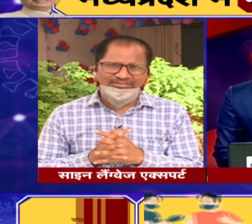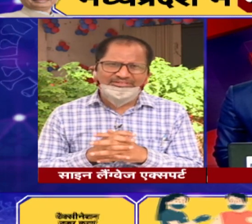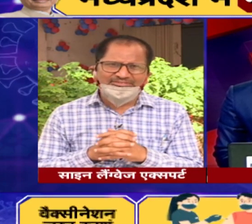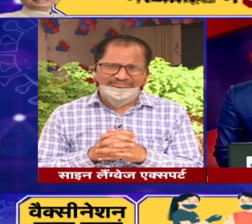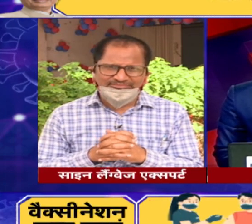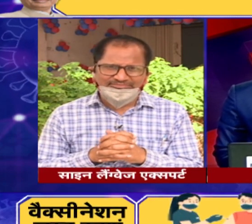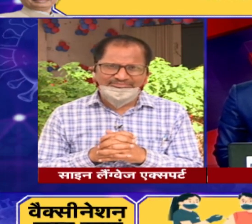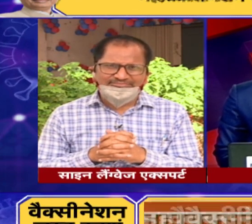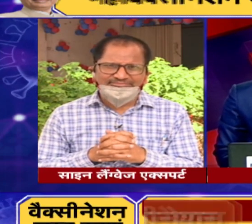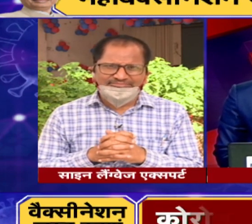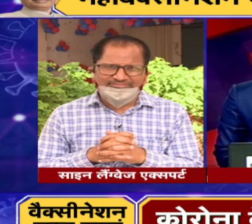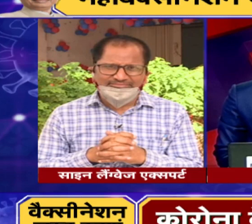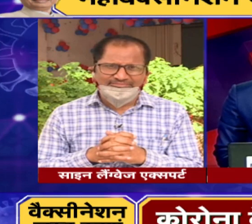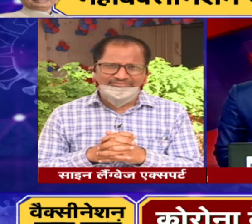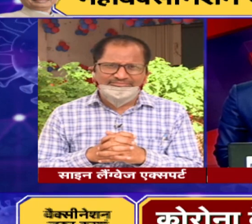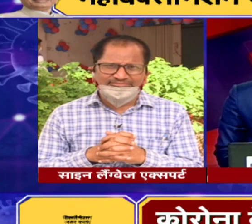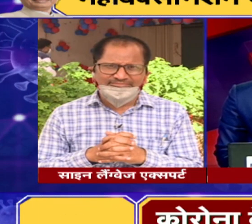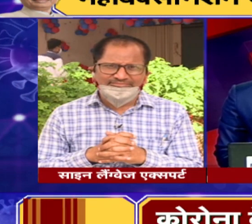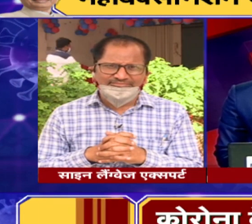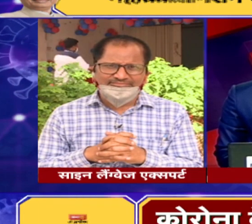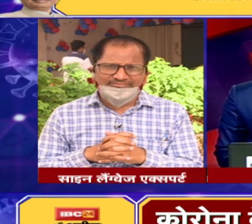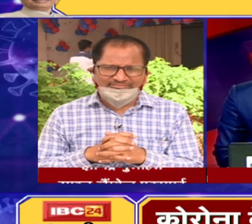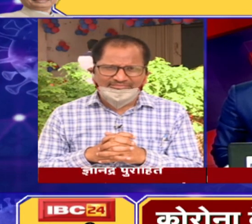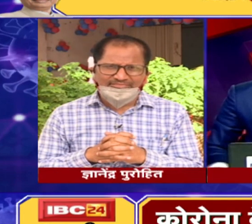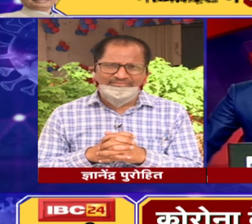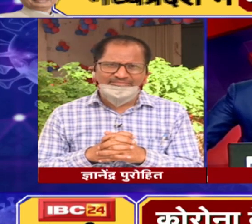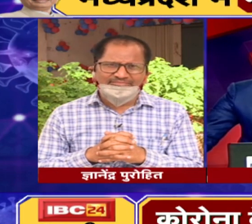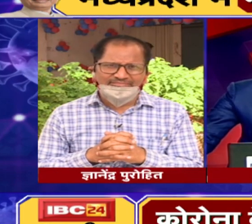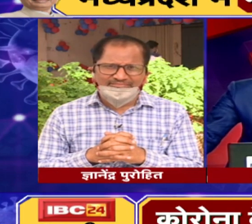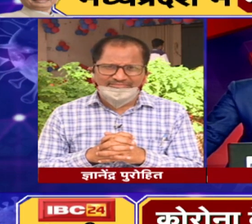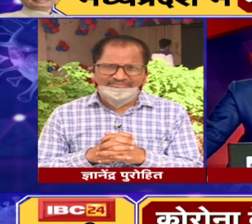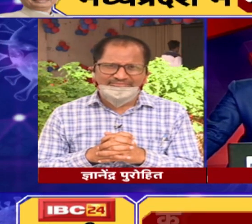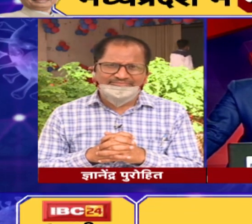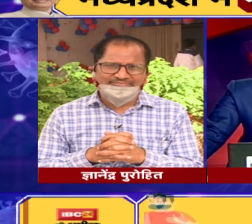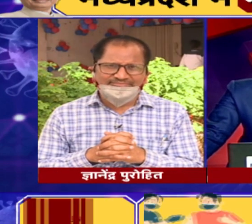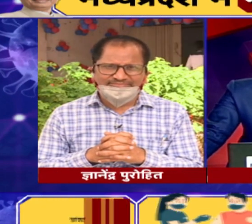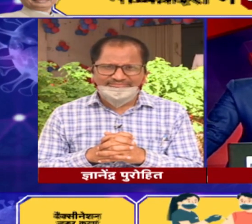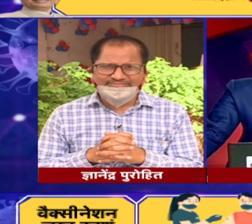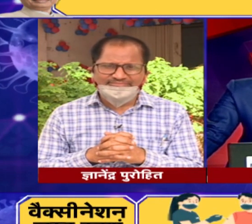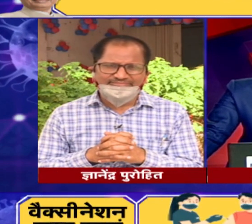ऊर्जा डिपार्टमेंट और मंत्री जी क्या मदद कर सकते हैं आपकी, जरा आप बताएंगे तो और बेहतर होगा।